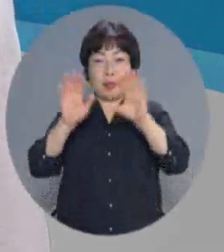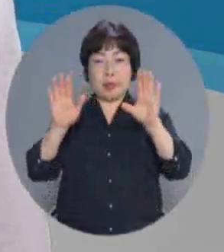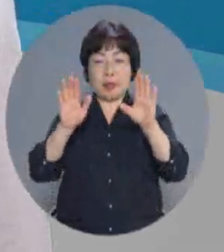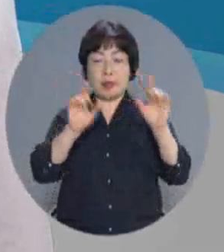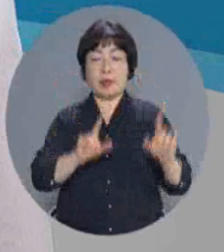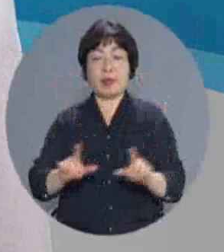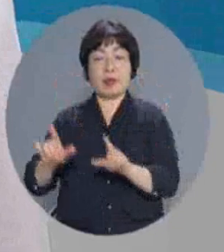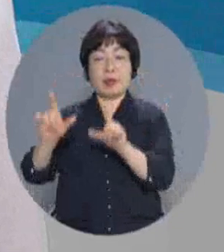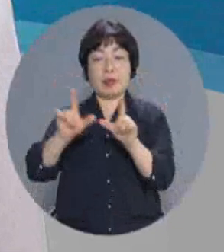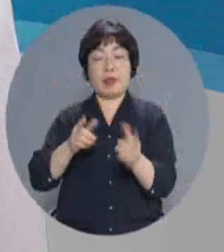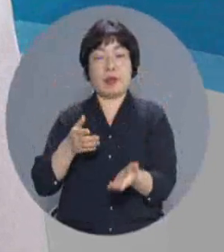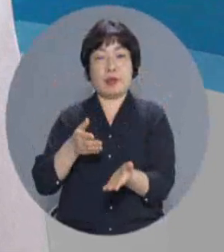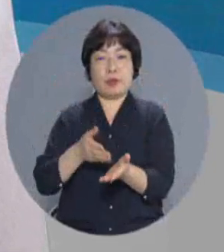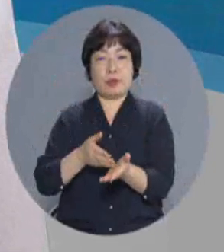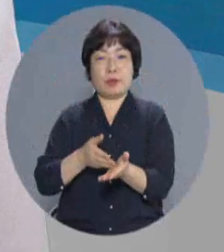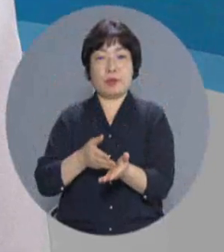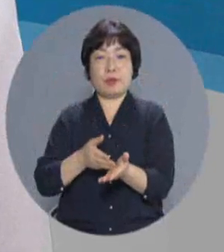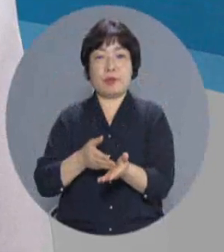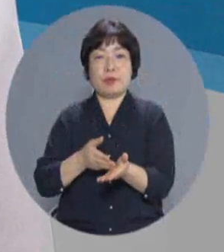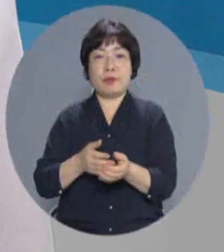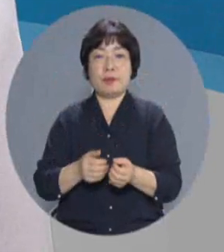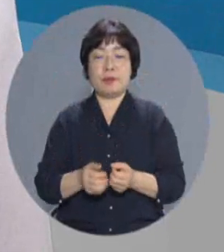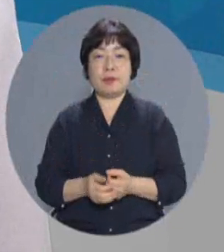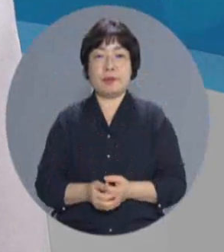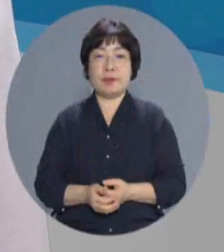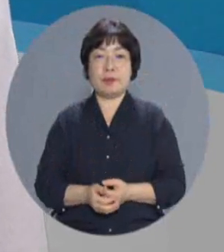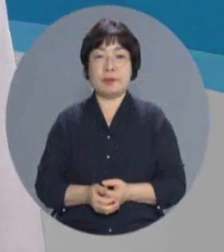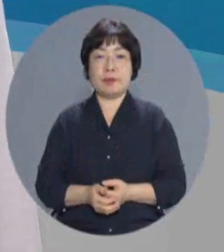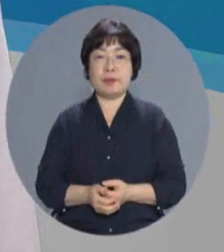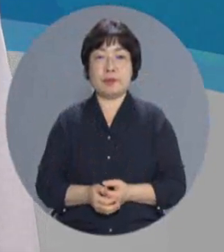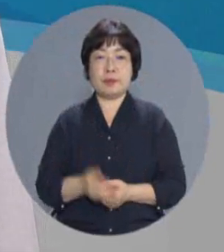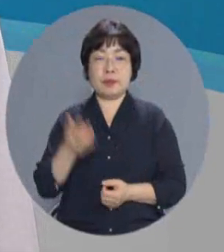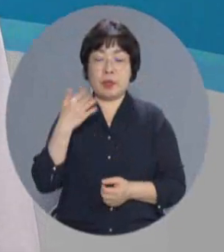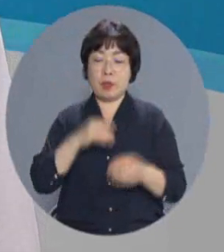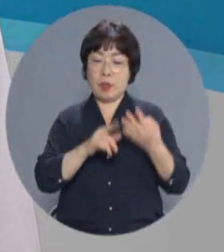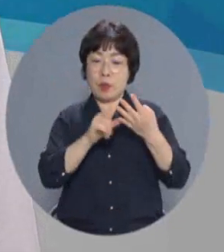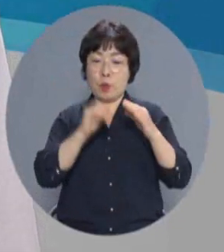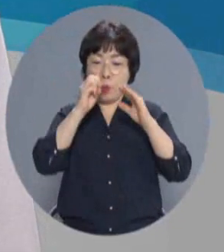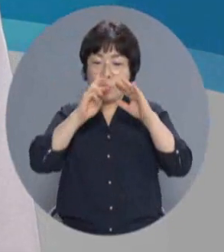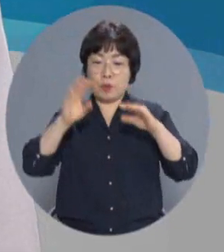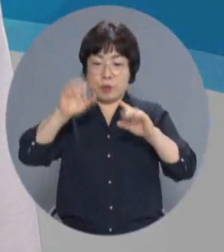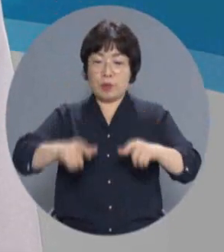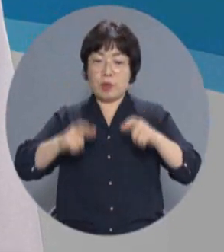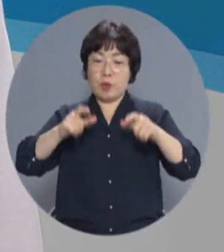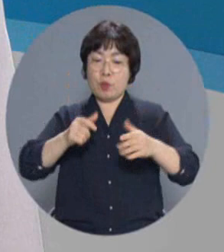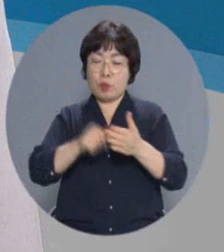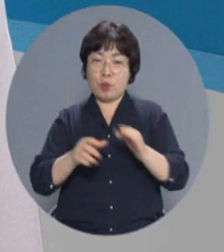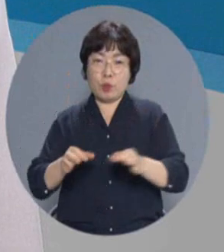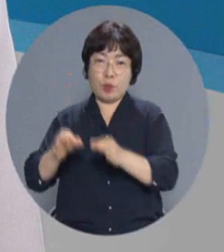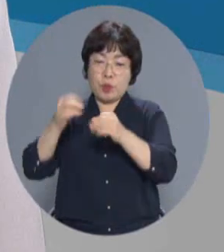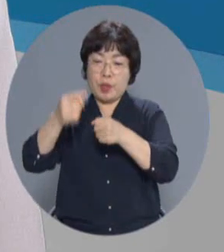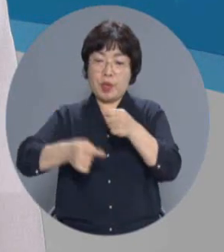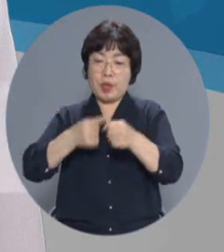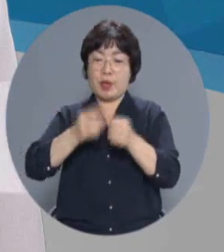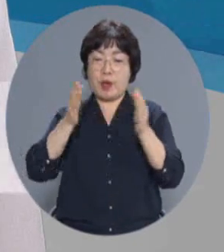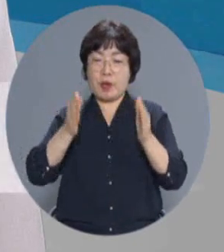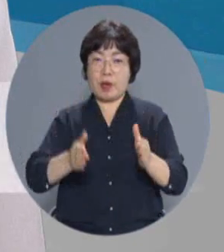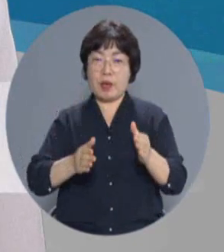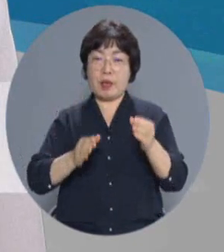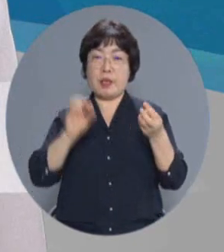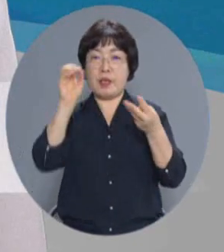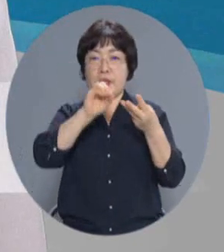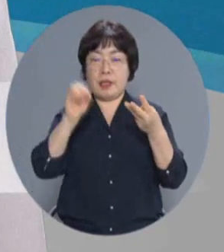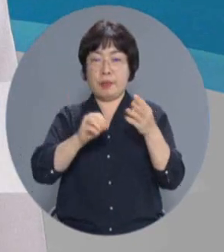날씨와 생활정보 정리해드리는 생활포커스입니다 지난달 광주 전남지역의 물가상승률이 1년여 만에 3%대로